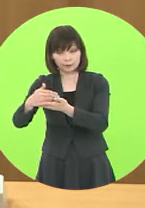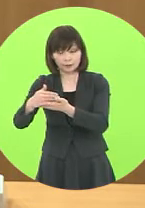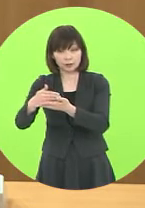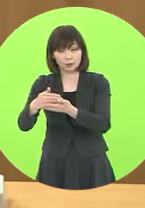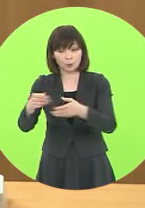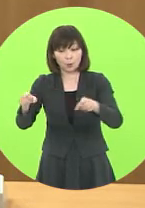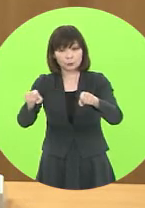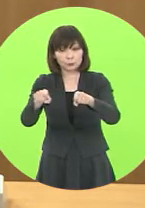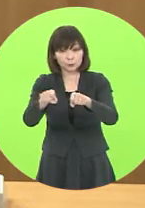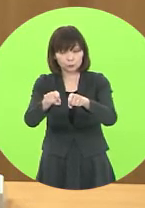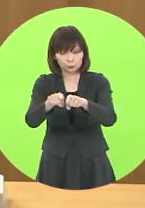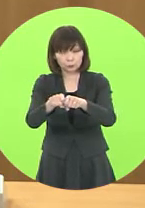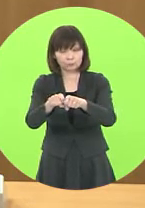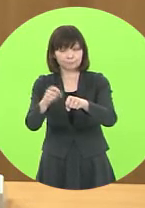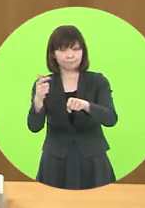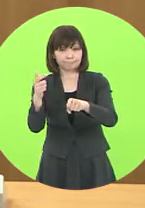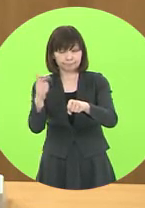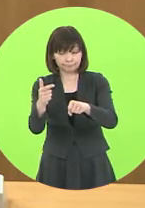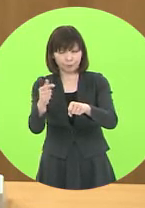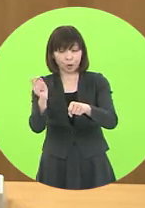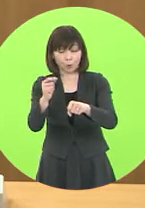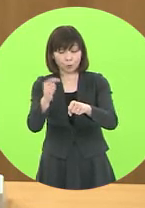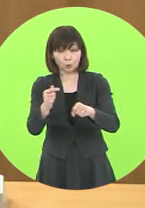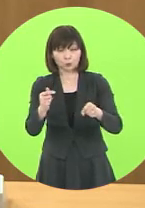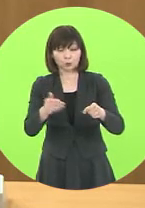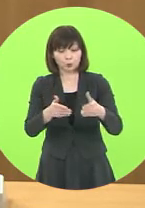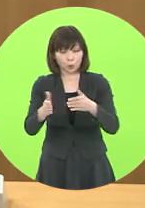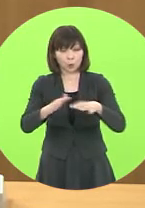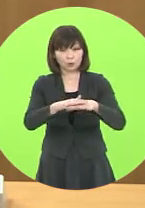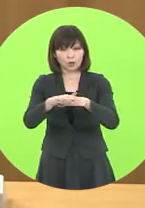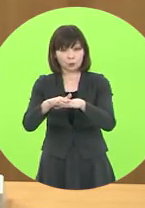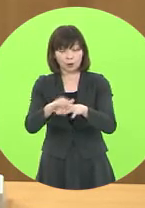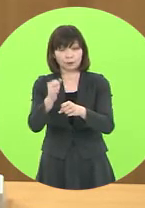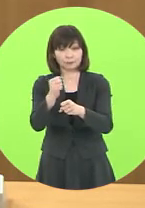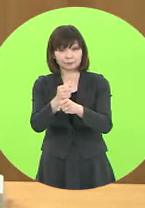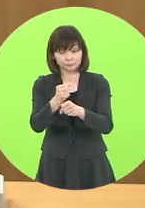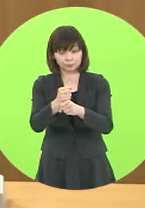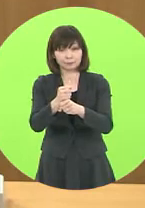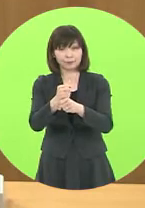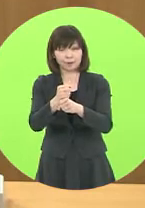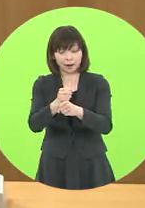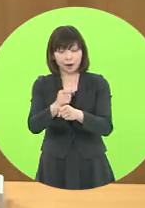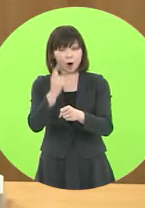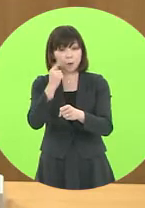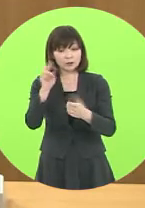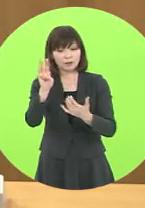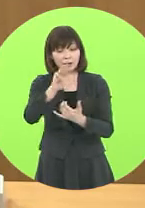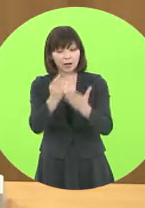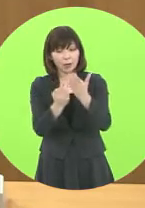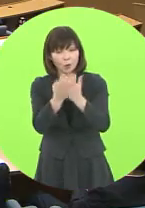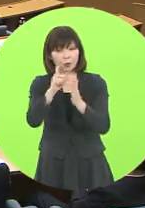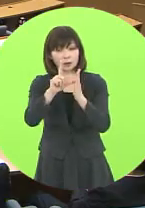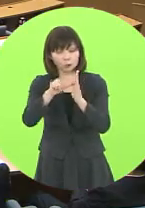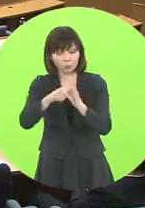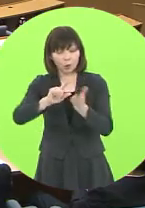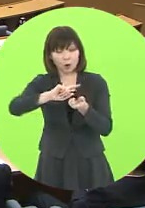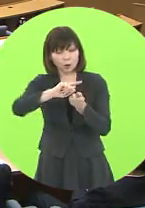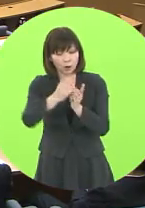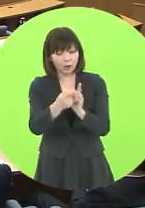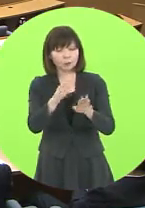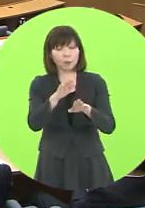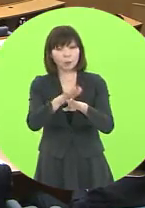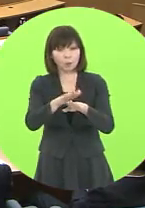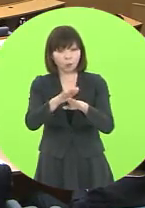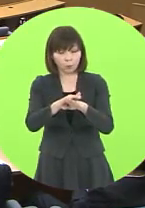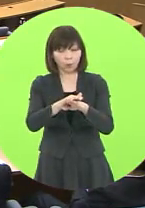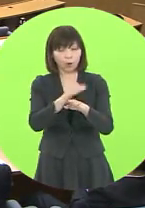ぶ強靭な高速道路ネットワークが形成され、リダンダンシーも確保されると考えております。また事